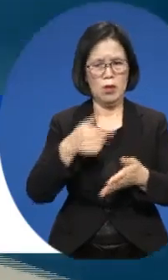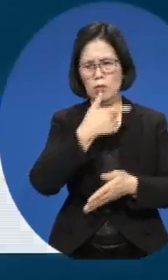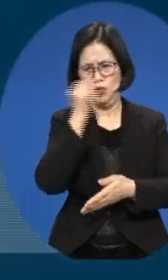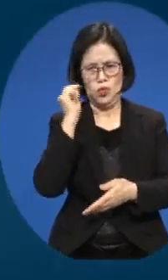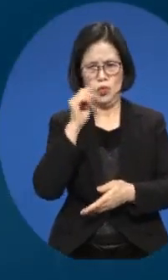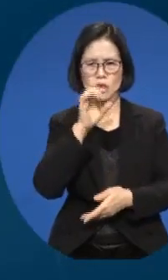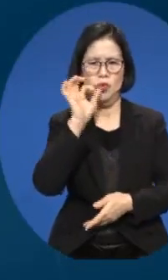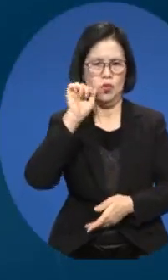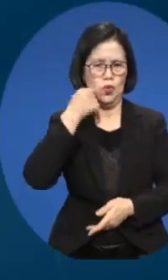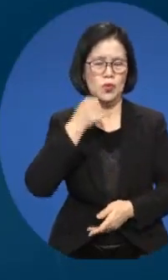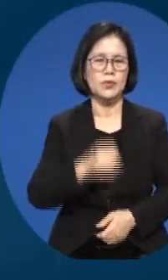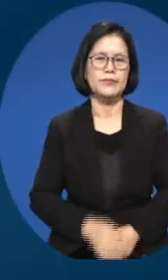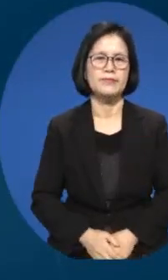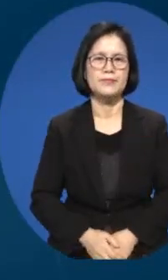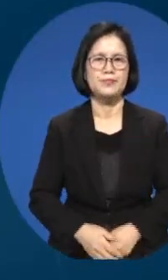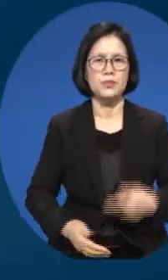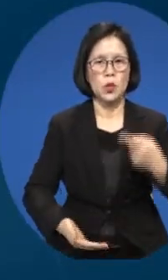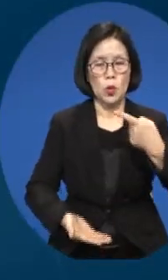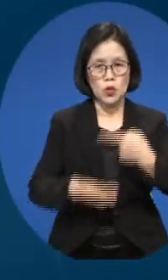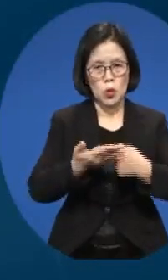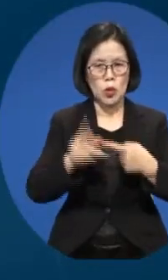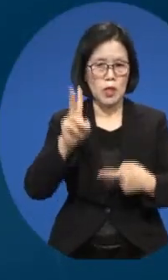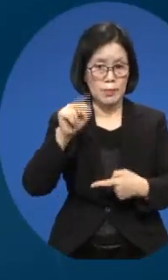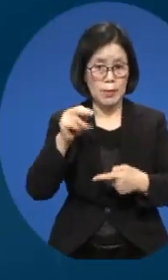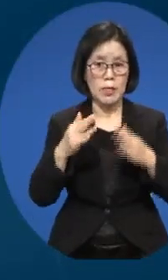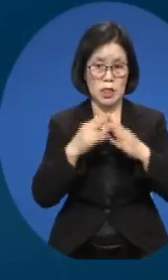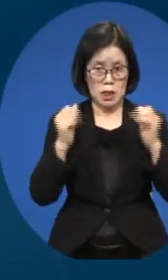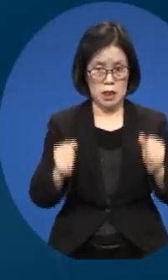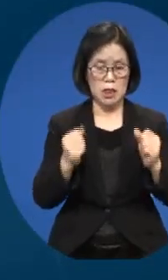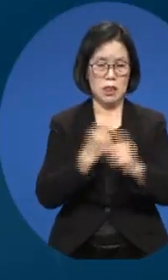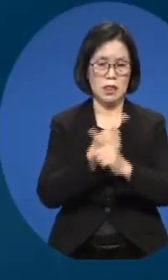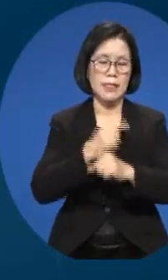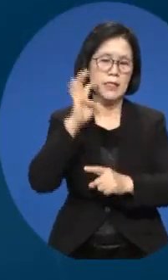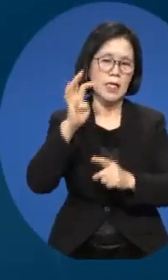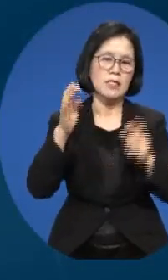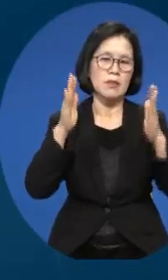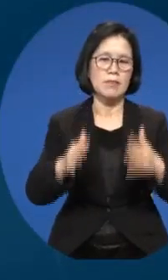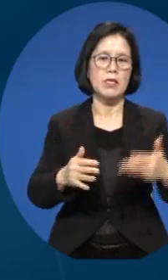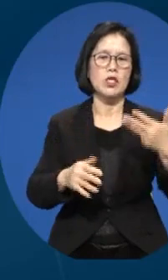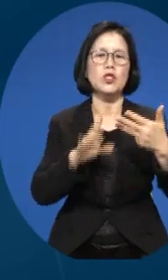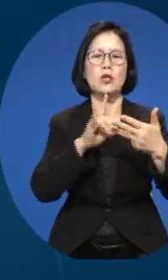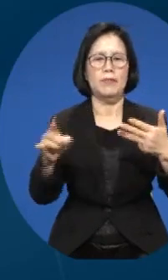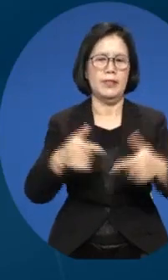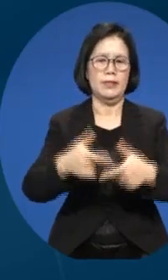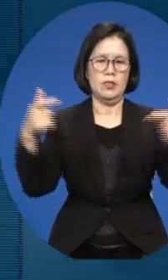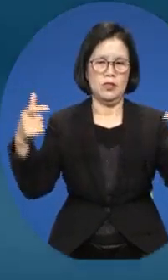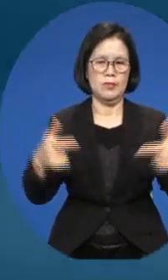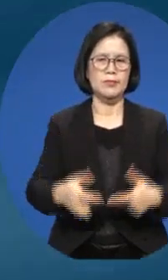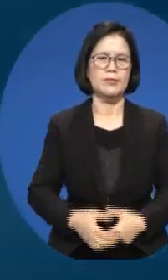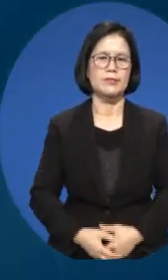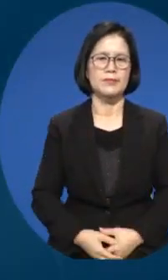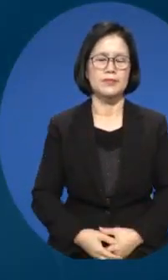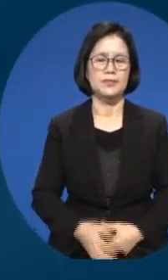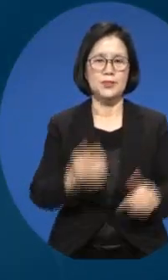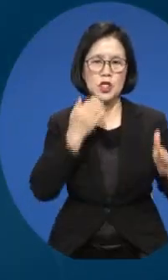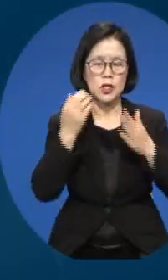없고요. 올 초 2만 명대던 재택 환자는 약 40일 만에 8배가량 뛰었습니다.